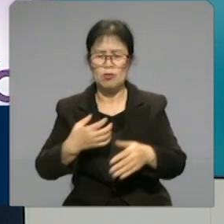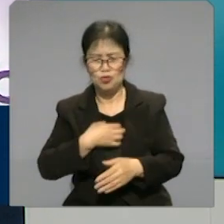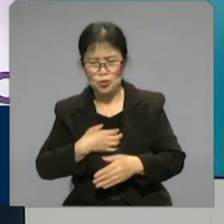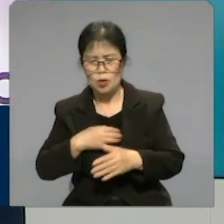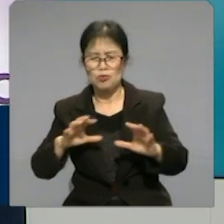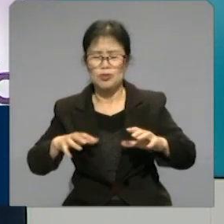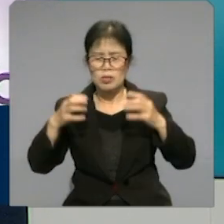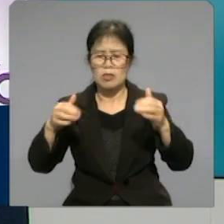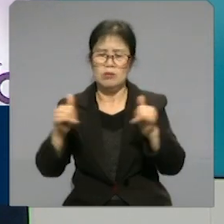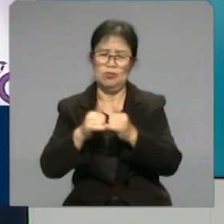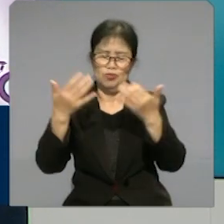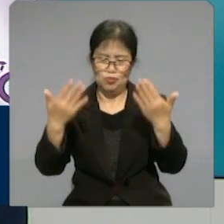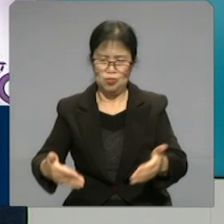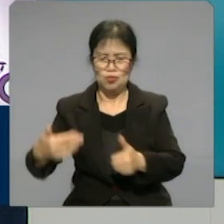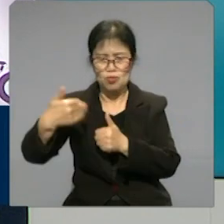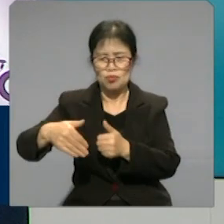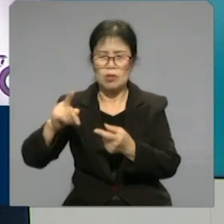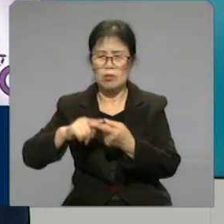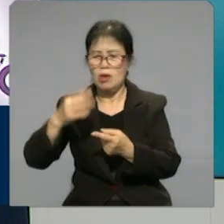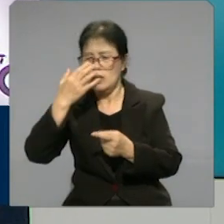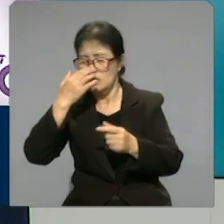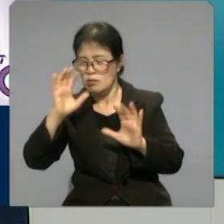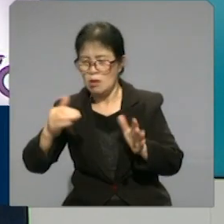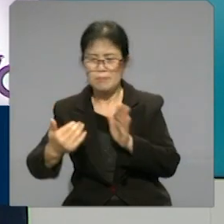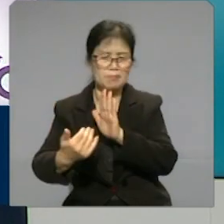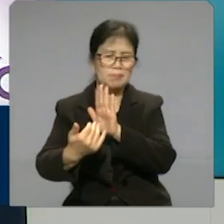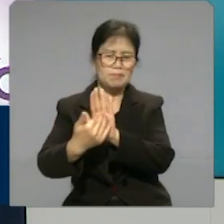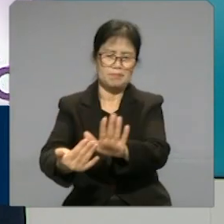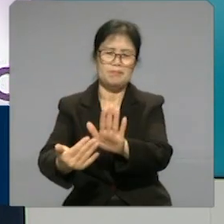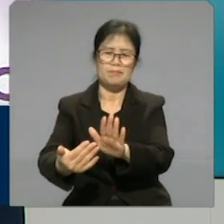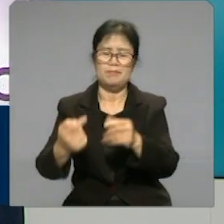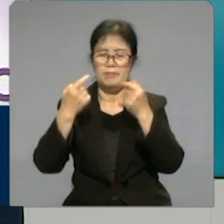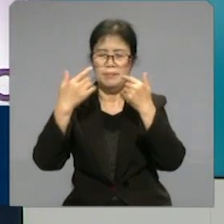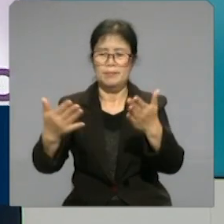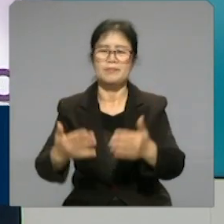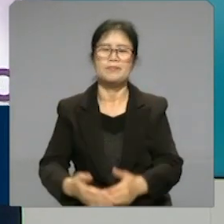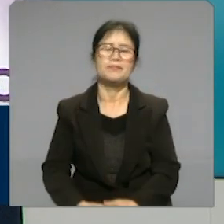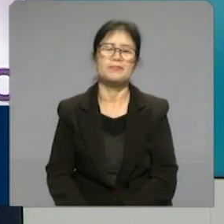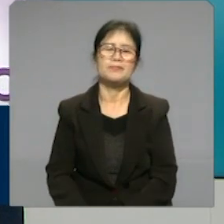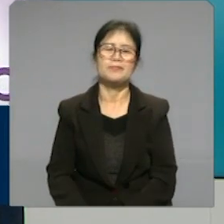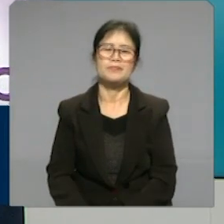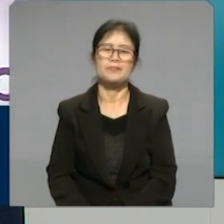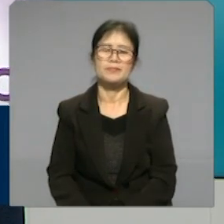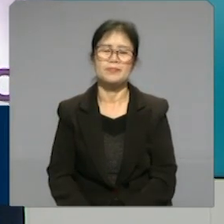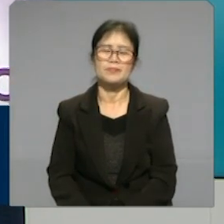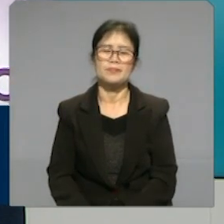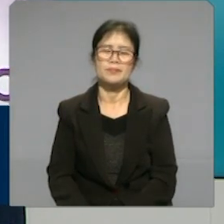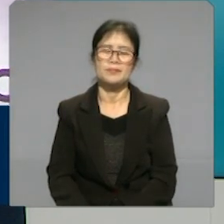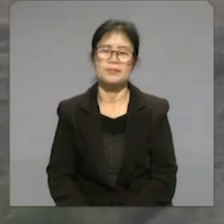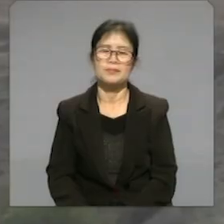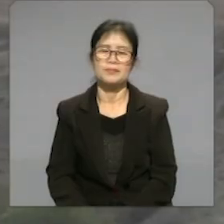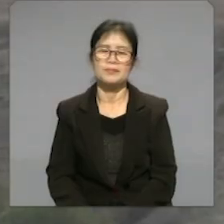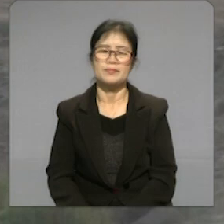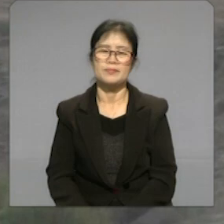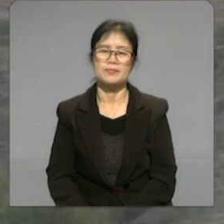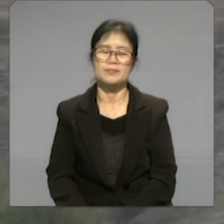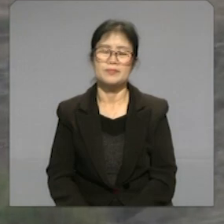국제사회의 휴전 요구에 대해 이스라엘은 거부 의사를 분명히 했습니다. 이윤택 기자입니다.